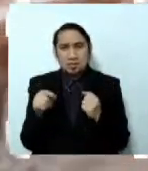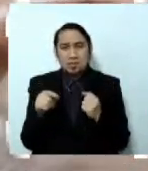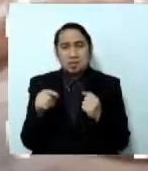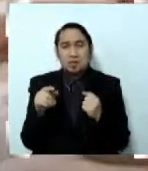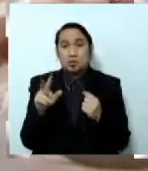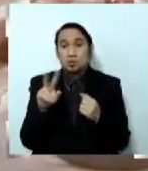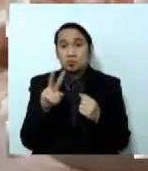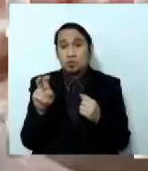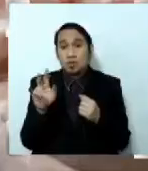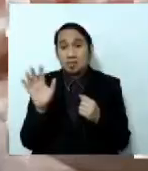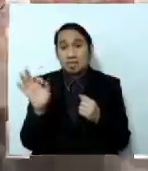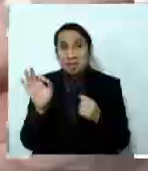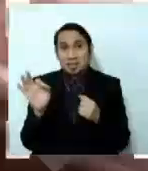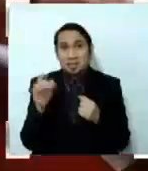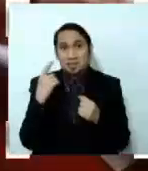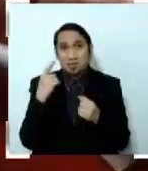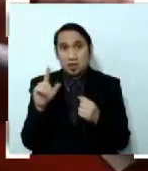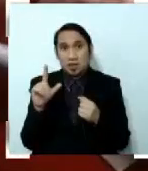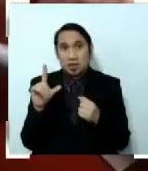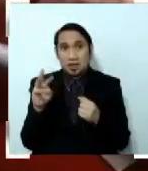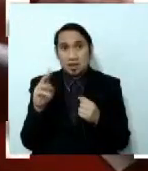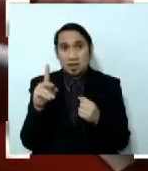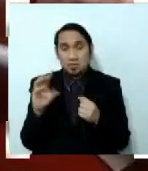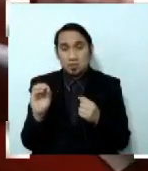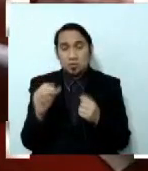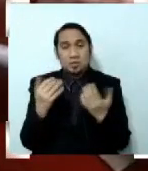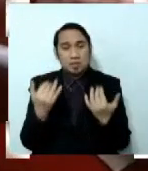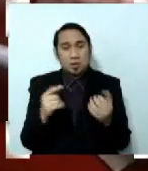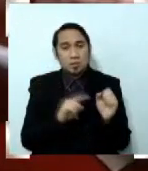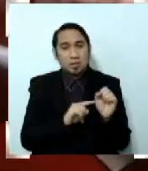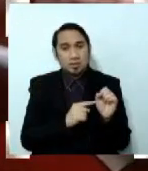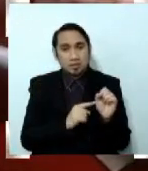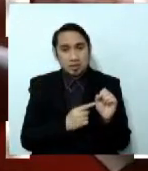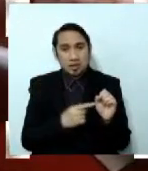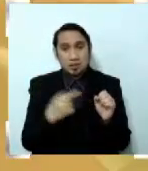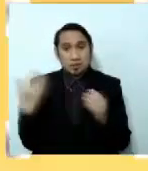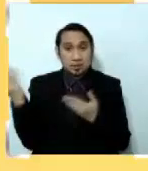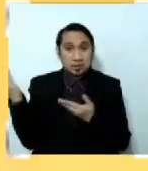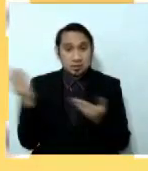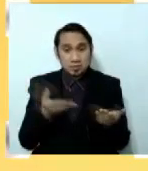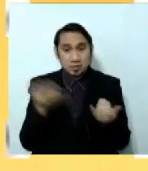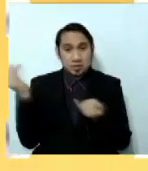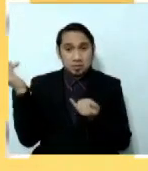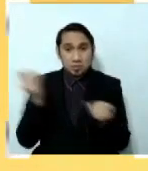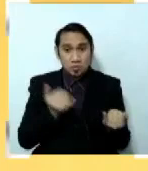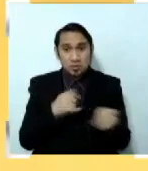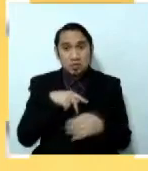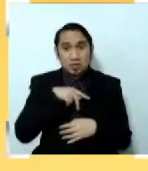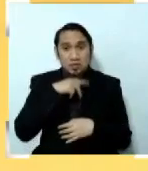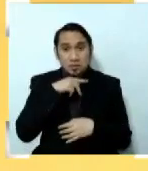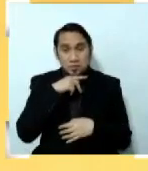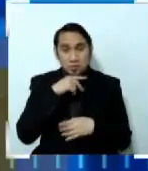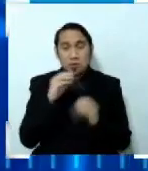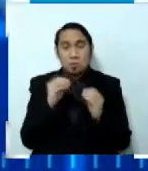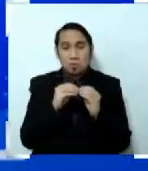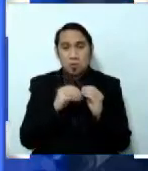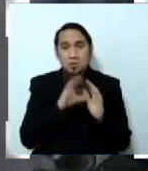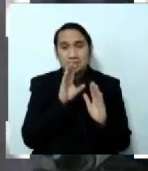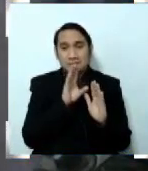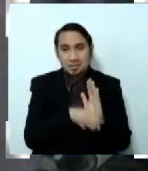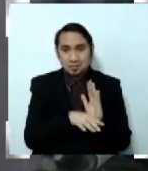290 pesos naman sa liyempo. Nagsimula na rin daw pumasok sa bansa ang mga imported pork para mapababa pa lalo ang presyo sa